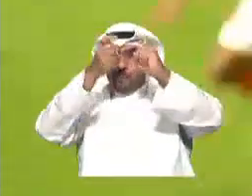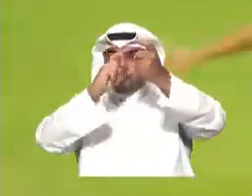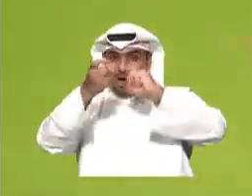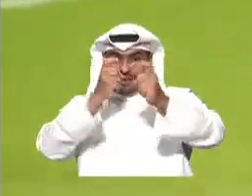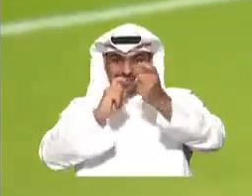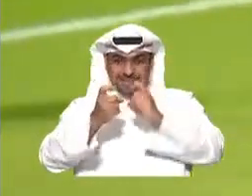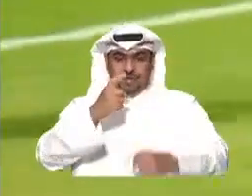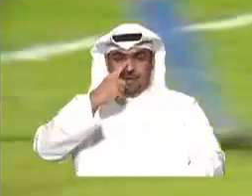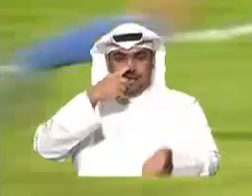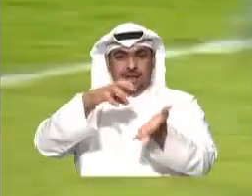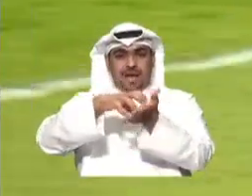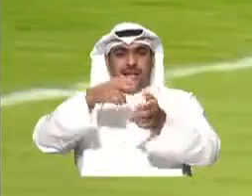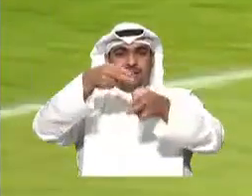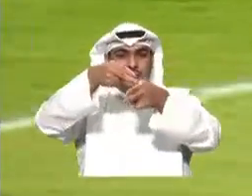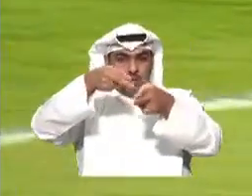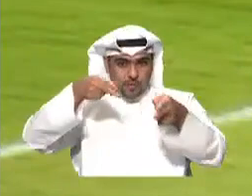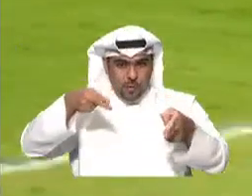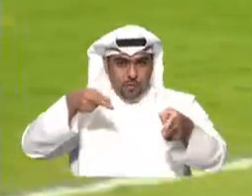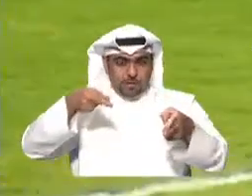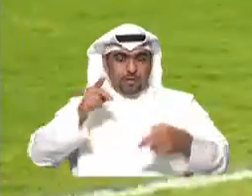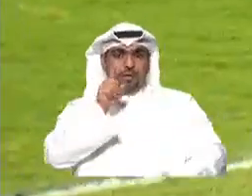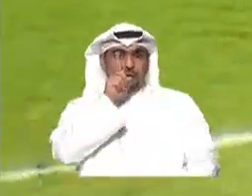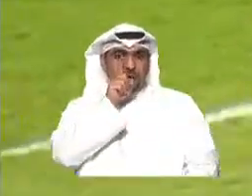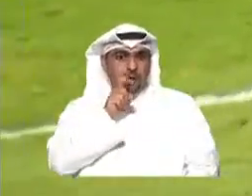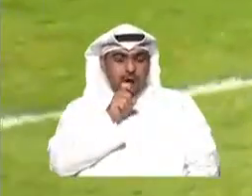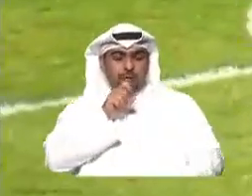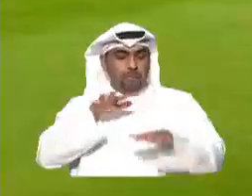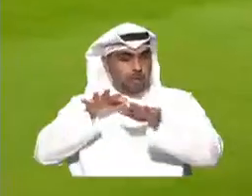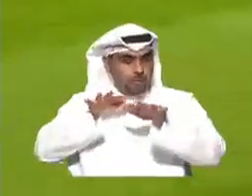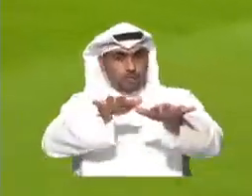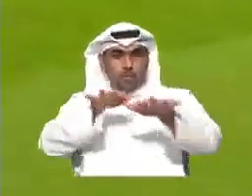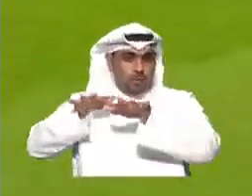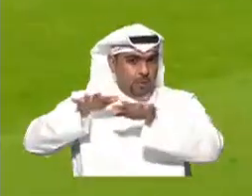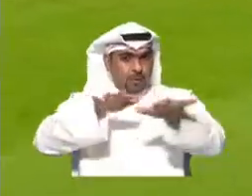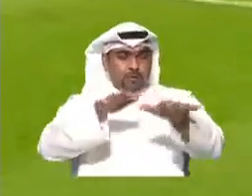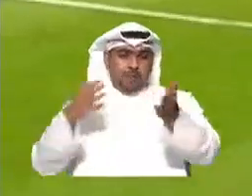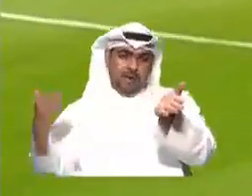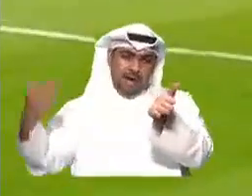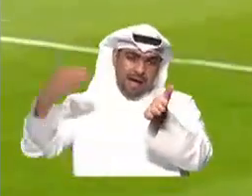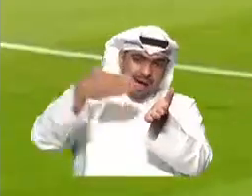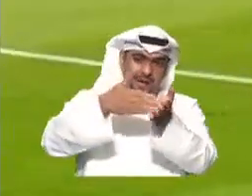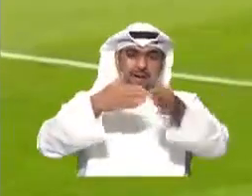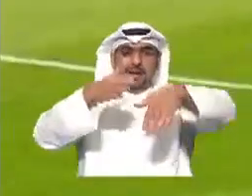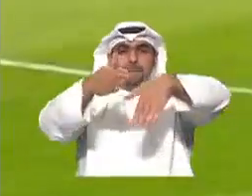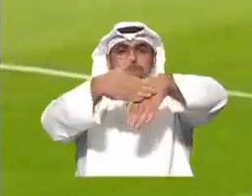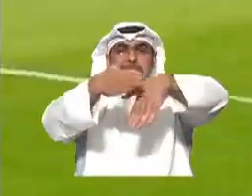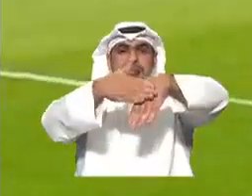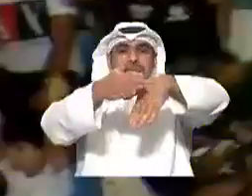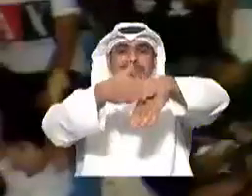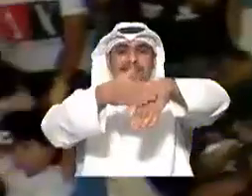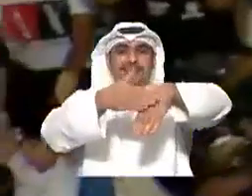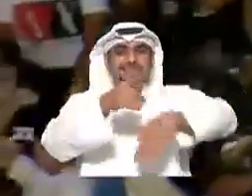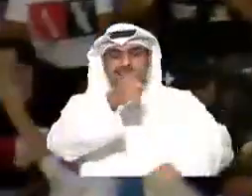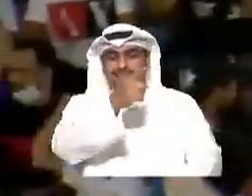أفضلية كاظماوية وخطورة واضحة كسرها الكويتاوية بعد ركلة جزاء احتسبها الحكم علي محمود، وانبرى